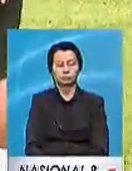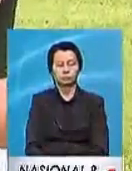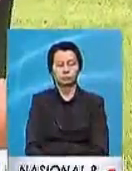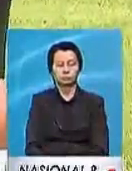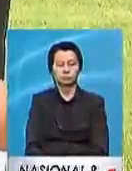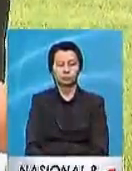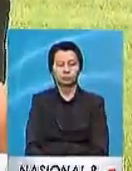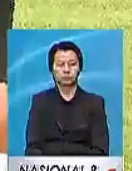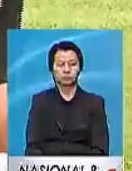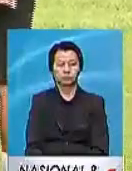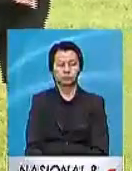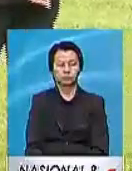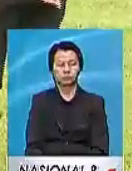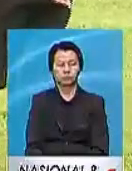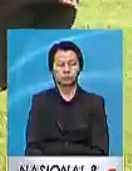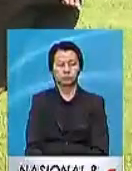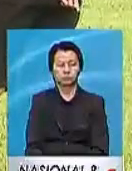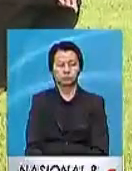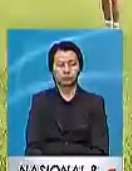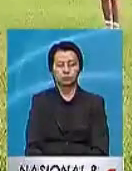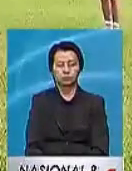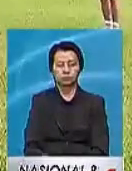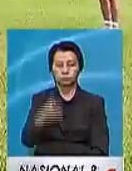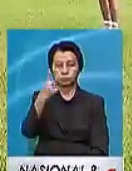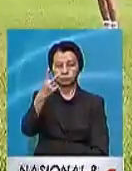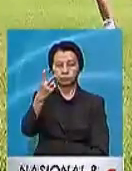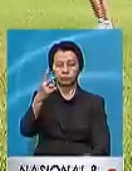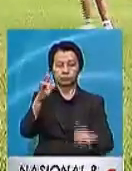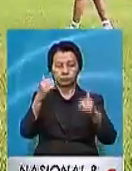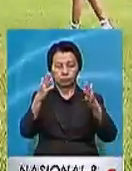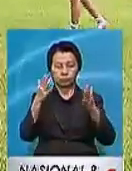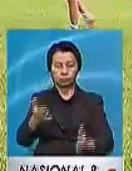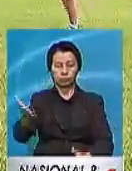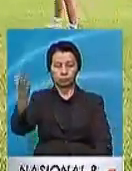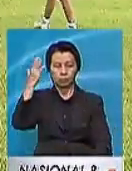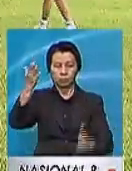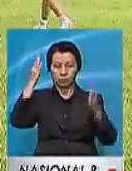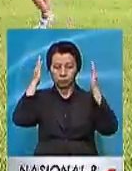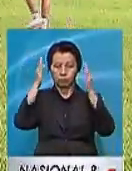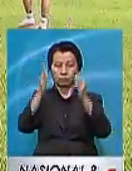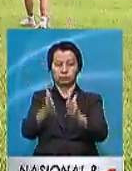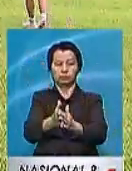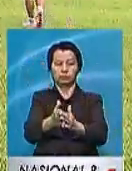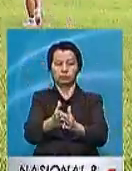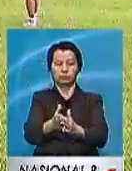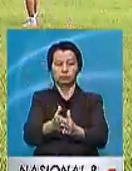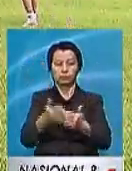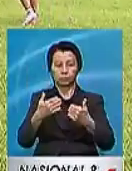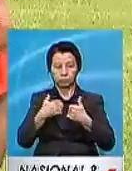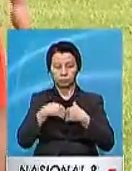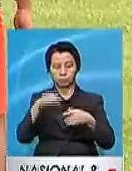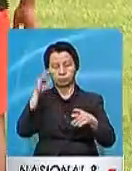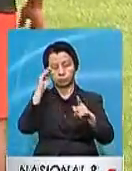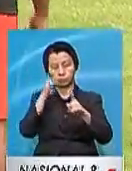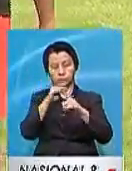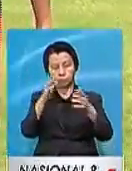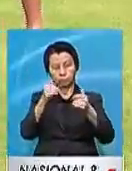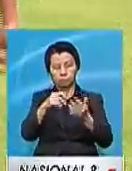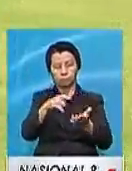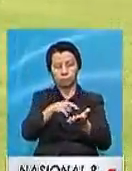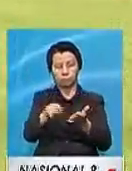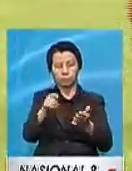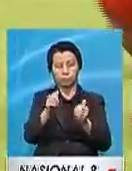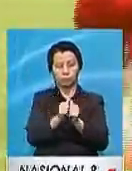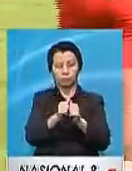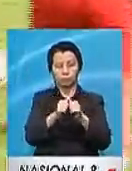pasukan dalam perkembangan sama dua bekas pemain pahangohaz roslan danirul Azhan KH mempunyai misi yang ingin dilunaskan